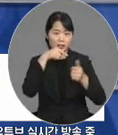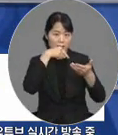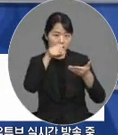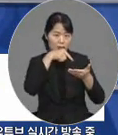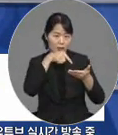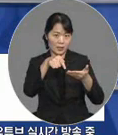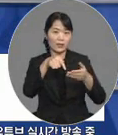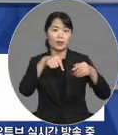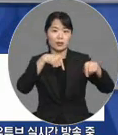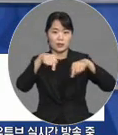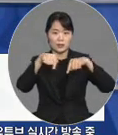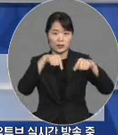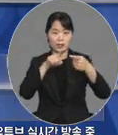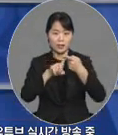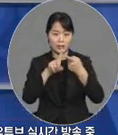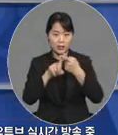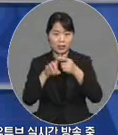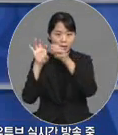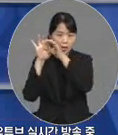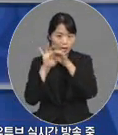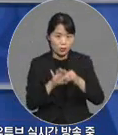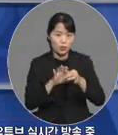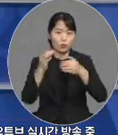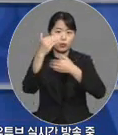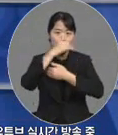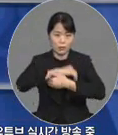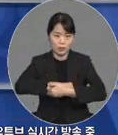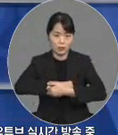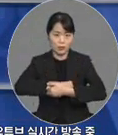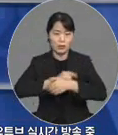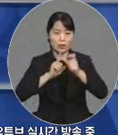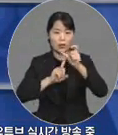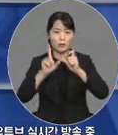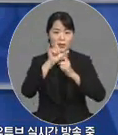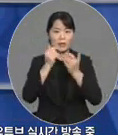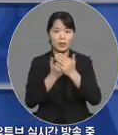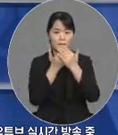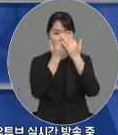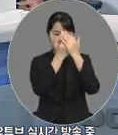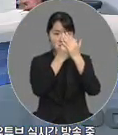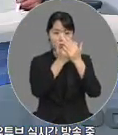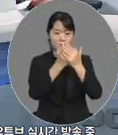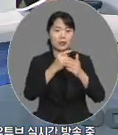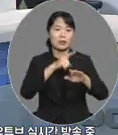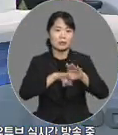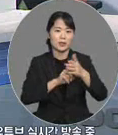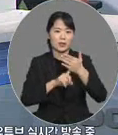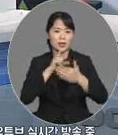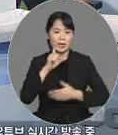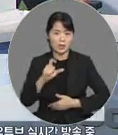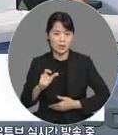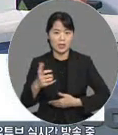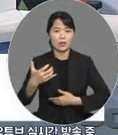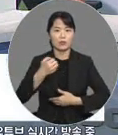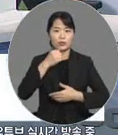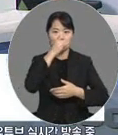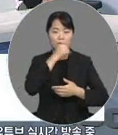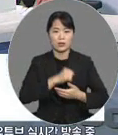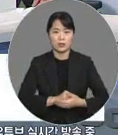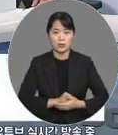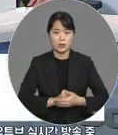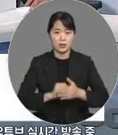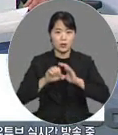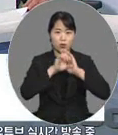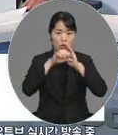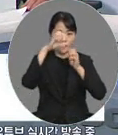더 발전시키겠다는 강력한 의지를 갖고 있습니다. 네, 코로나19 이후에 사교육비 부담이